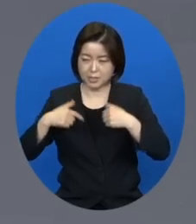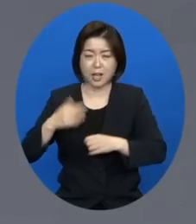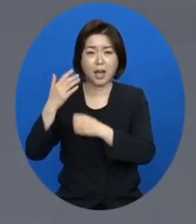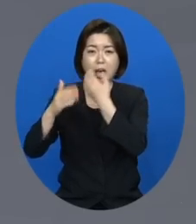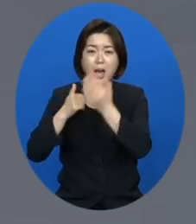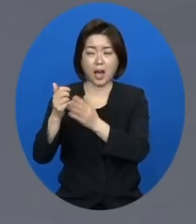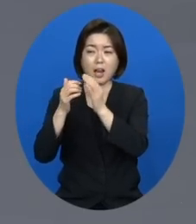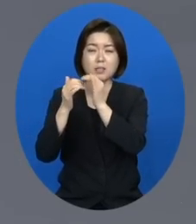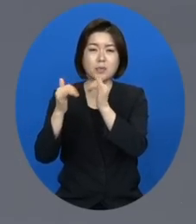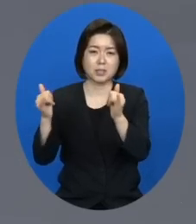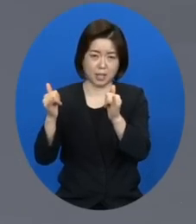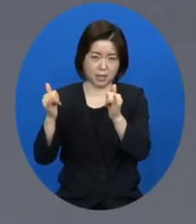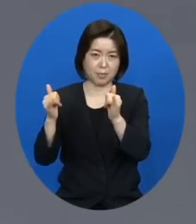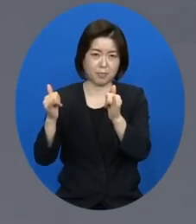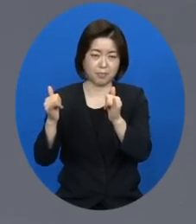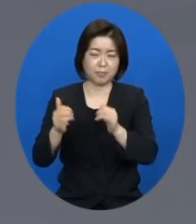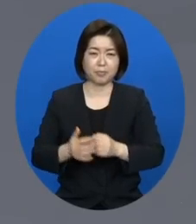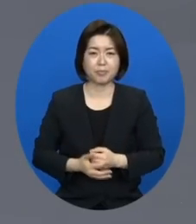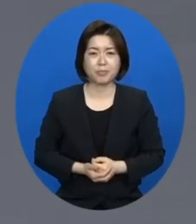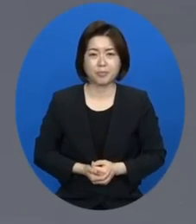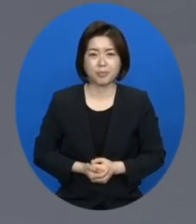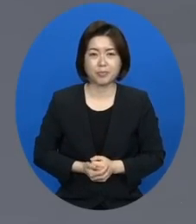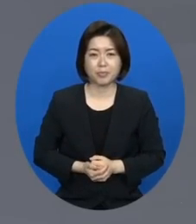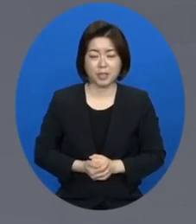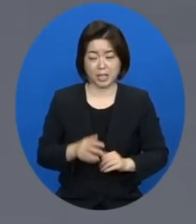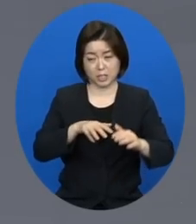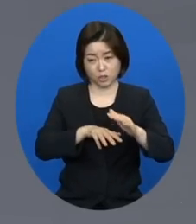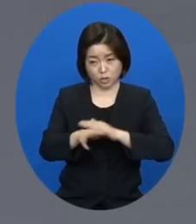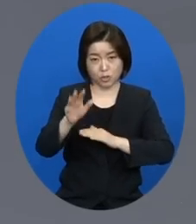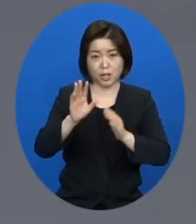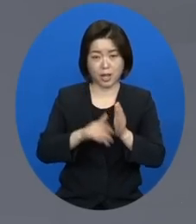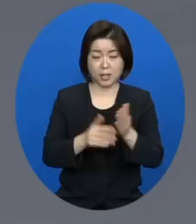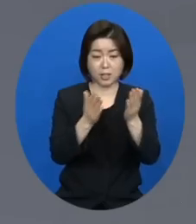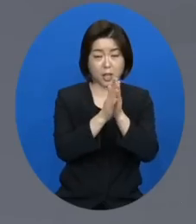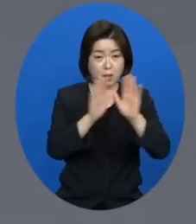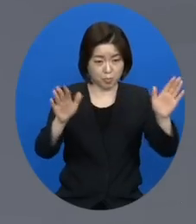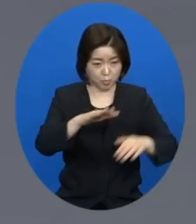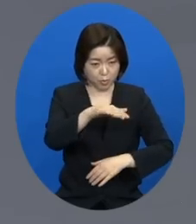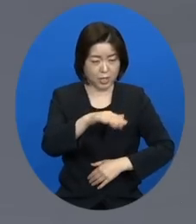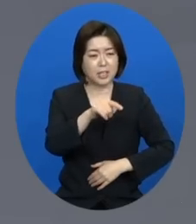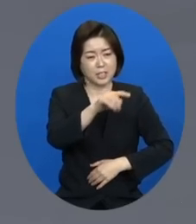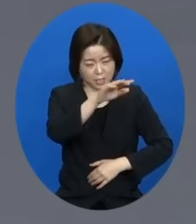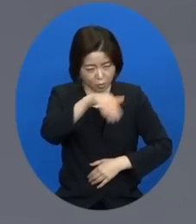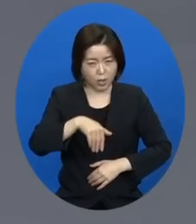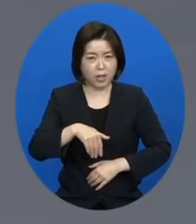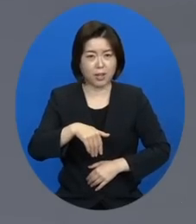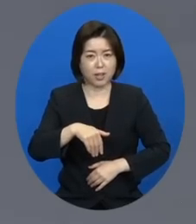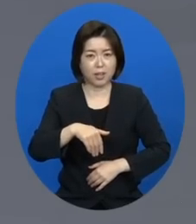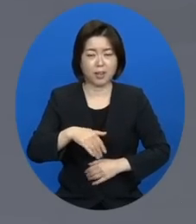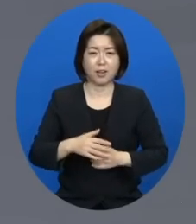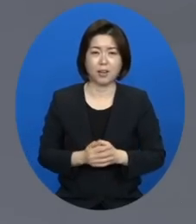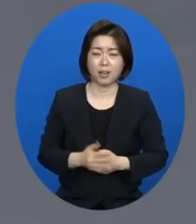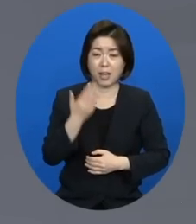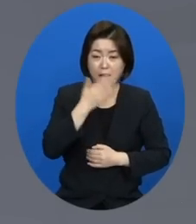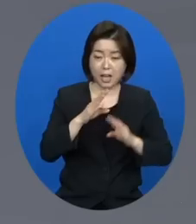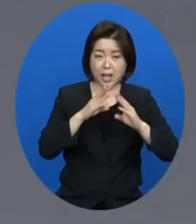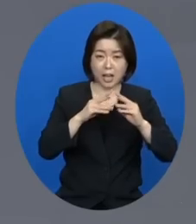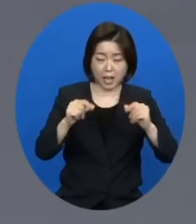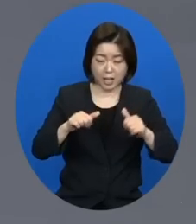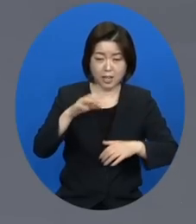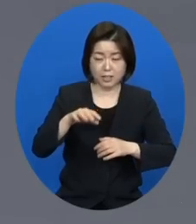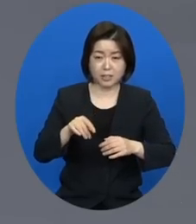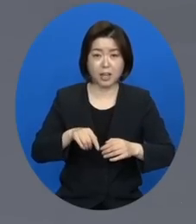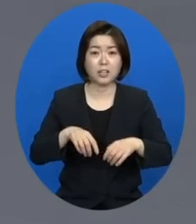하나님의 사람이었습니다. 출애굽할 때 모세야 너가 왔으면 좋겠다. 가나안 땅 들어갈 때